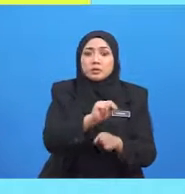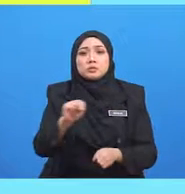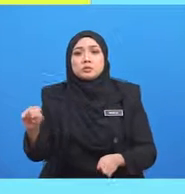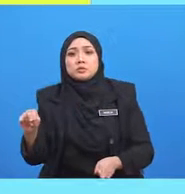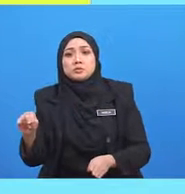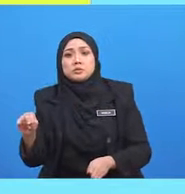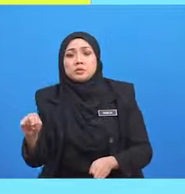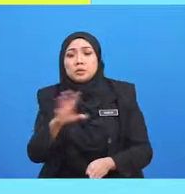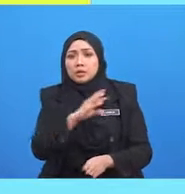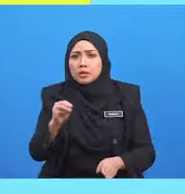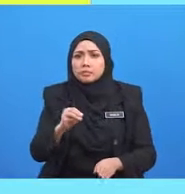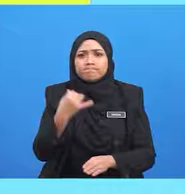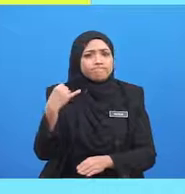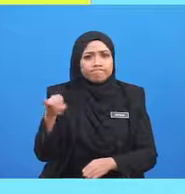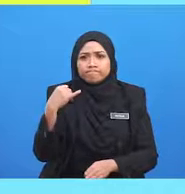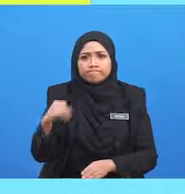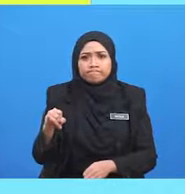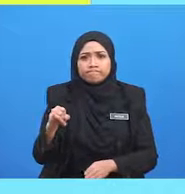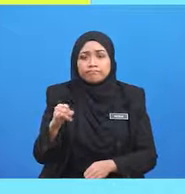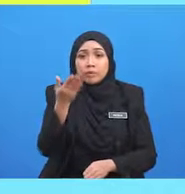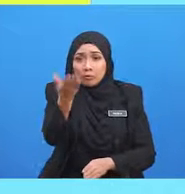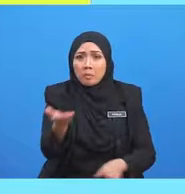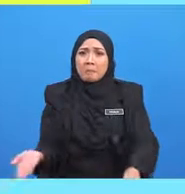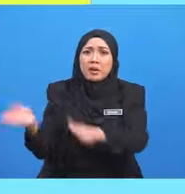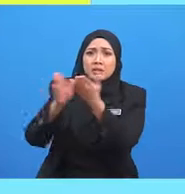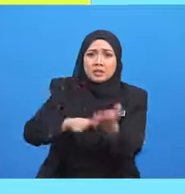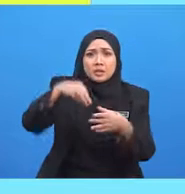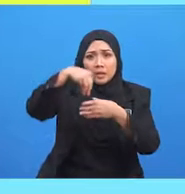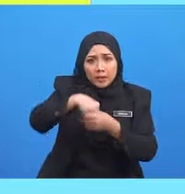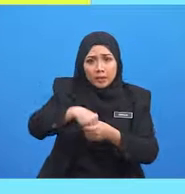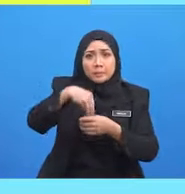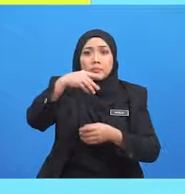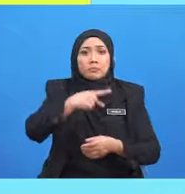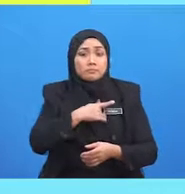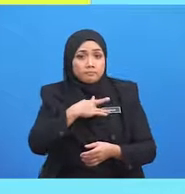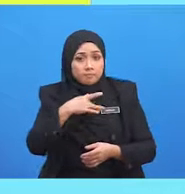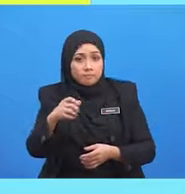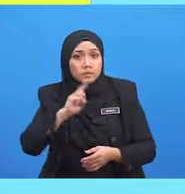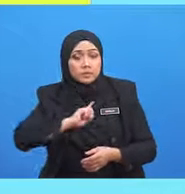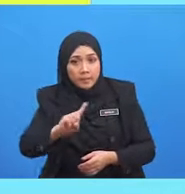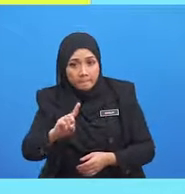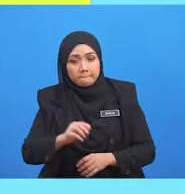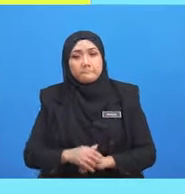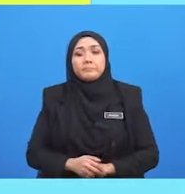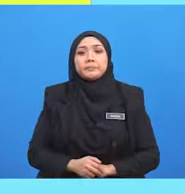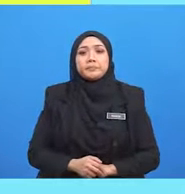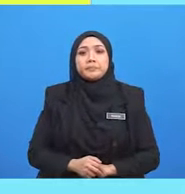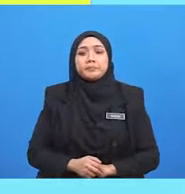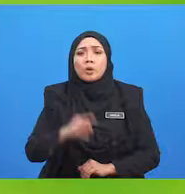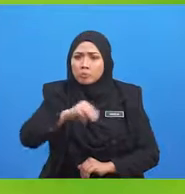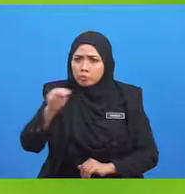dengan sebenar-benar takwa, dan jangan sesekali kamu mati melainkan dalam keadaan